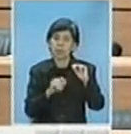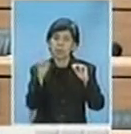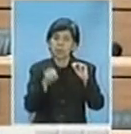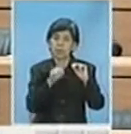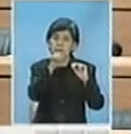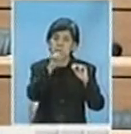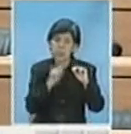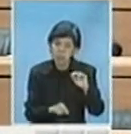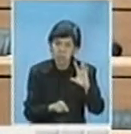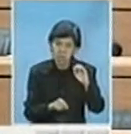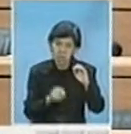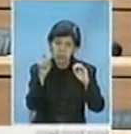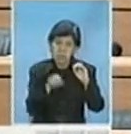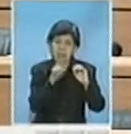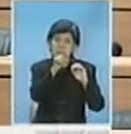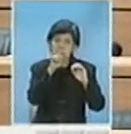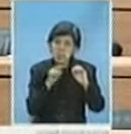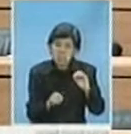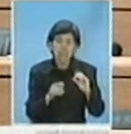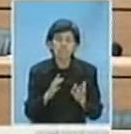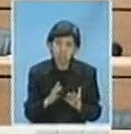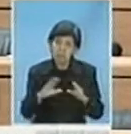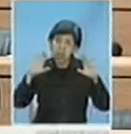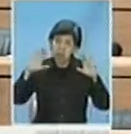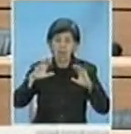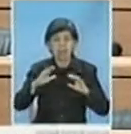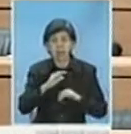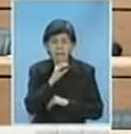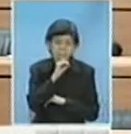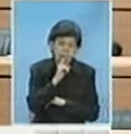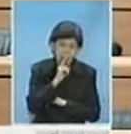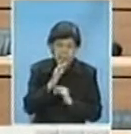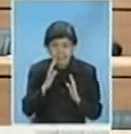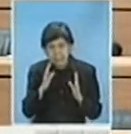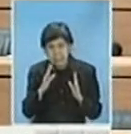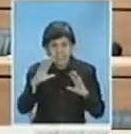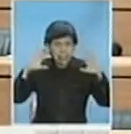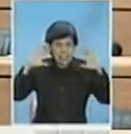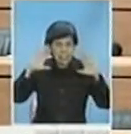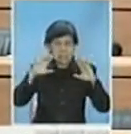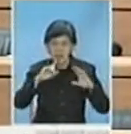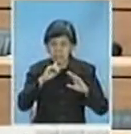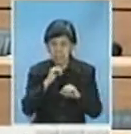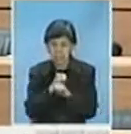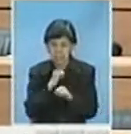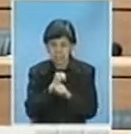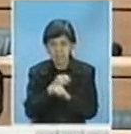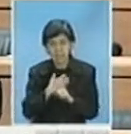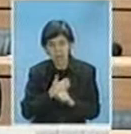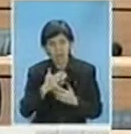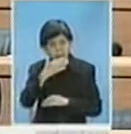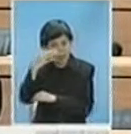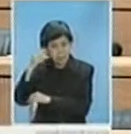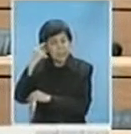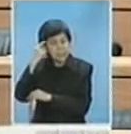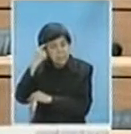30% 50% ก็เก่งแล้ววันนี้รัฐบาลพยายามจะมาอ้อมแอ้มบอกว่าสิ่งที่เราจะต้องทำคือให้ต่างชาติเกิด